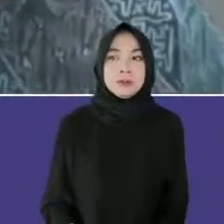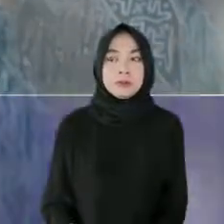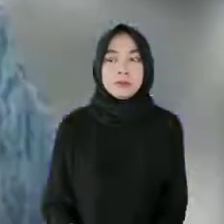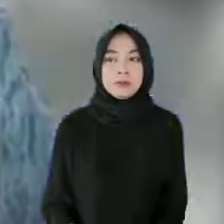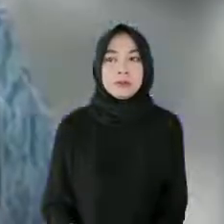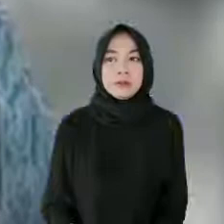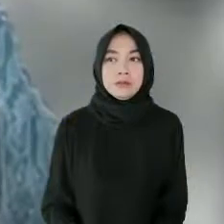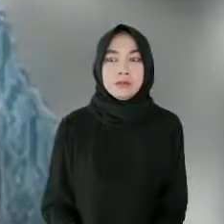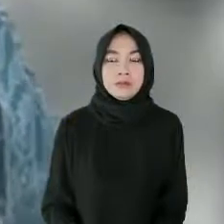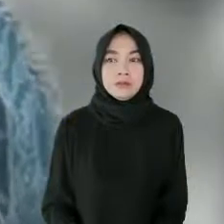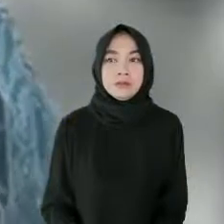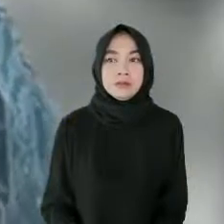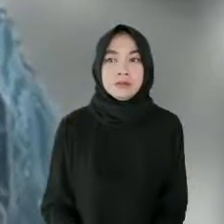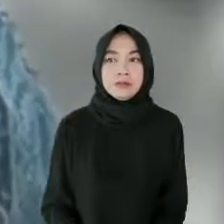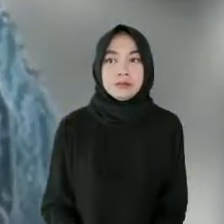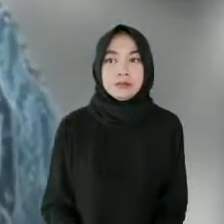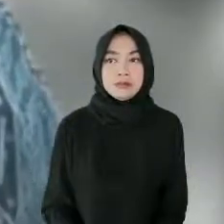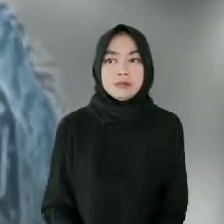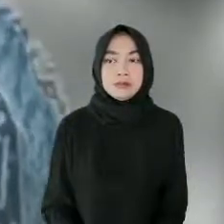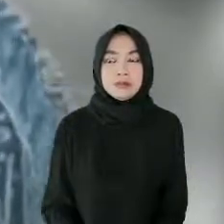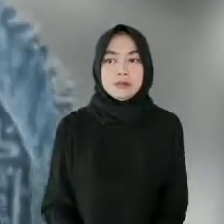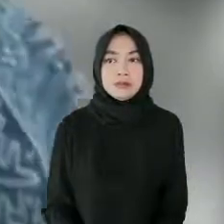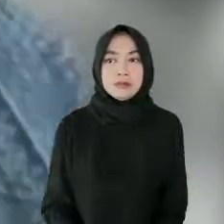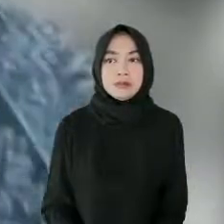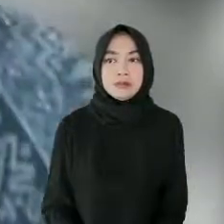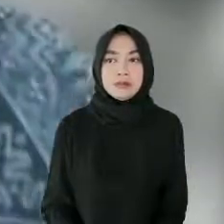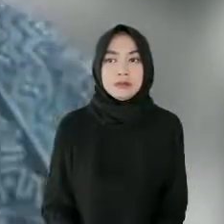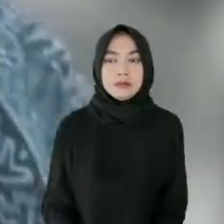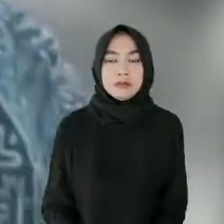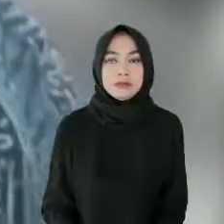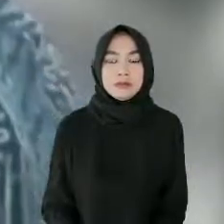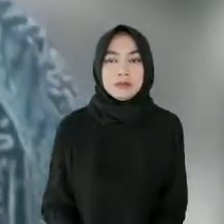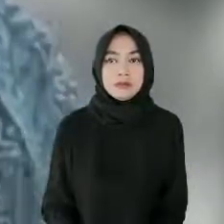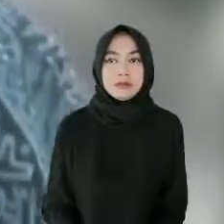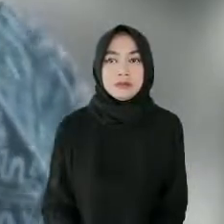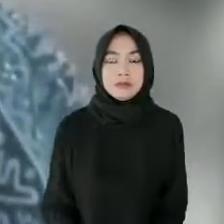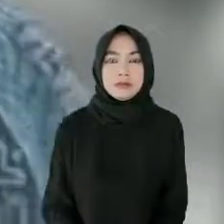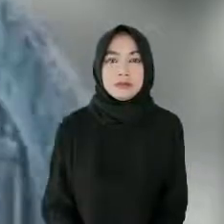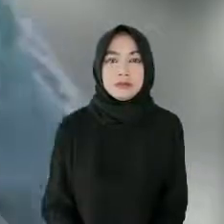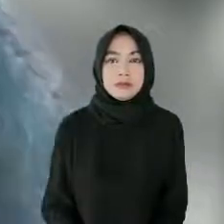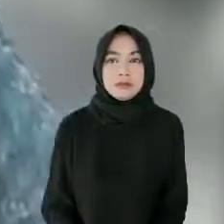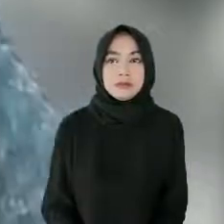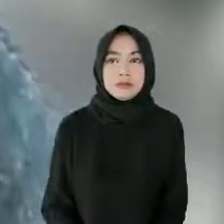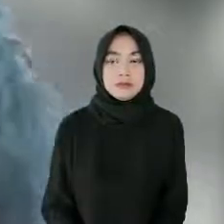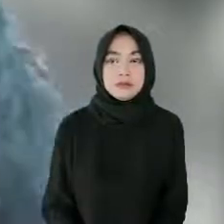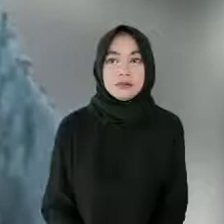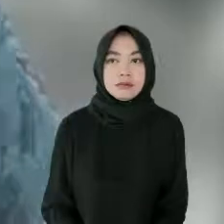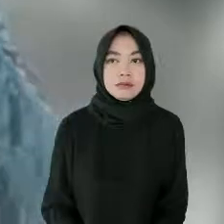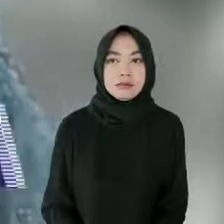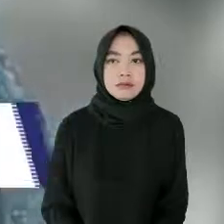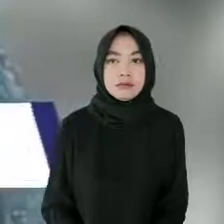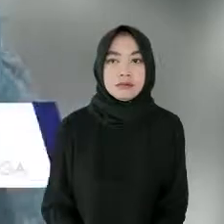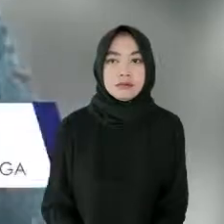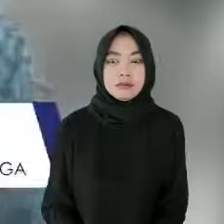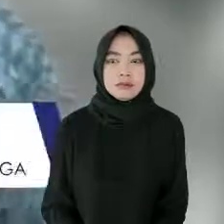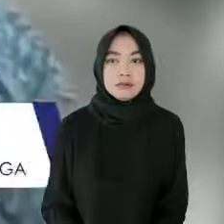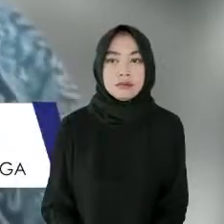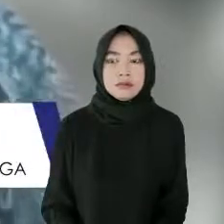menyambung yang disampaikan oleh Pak sesmenpora tadi jadi